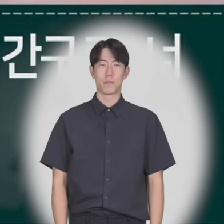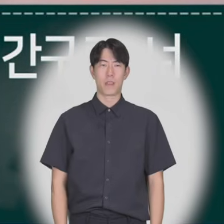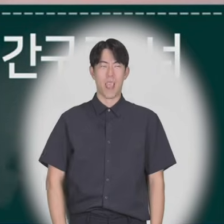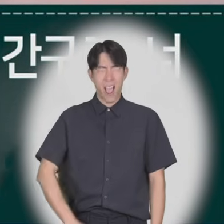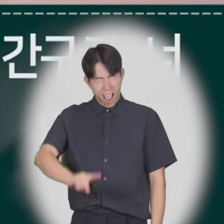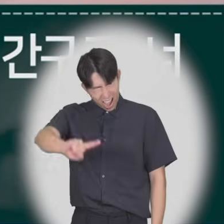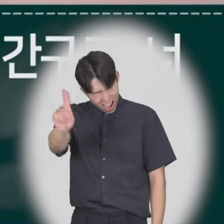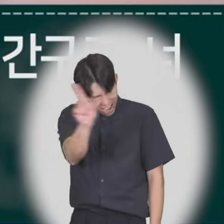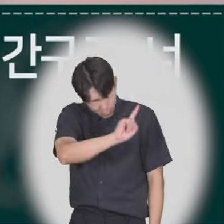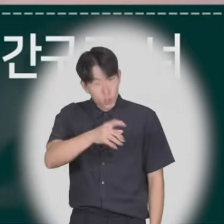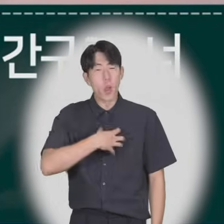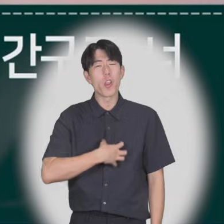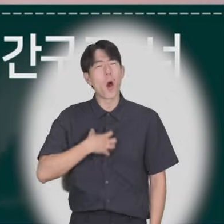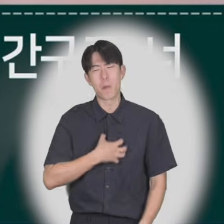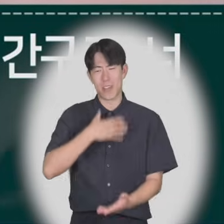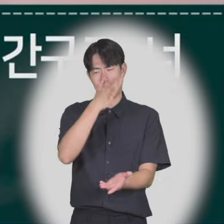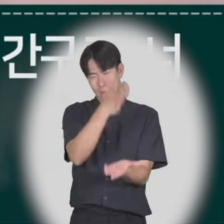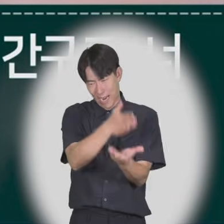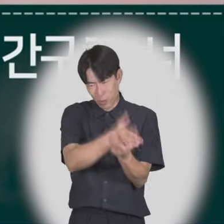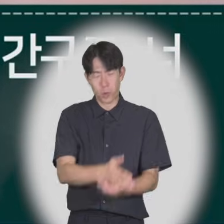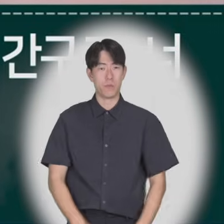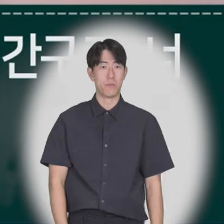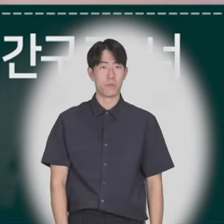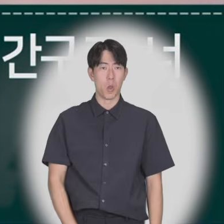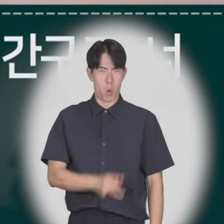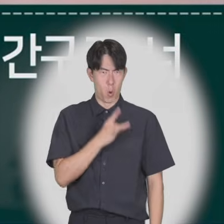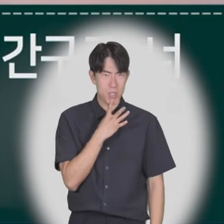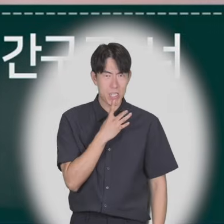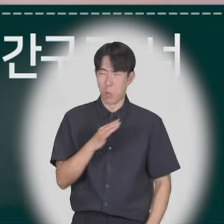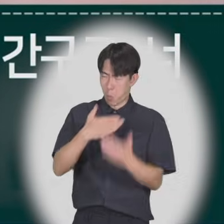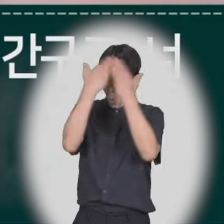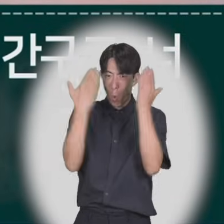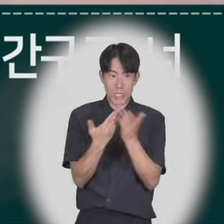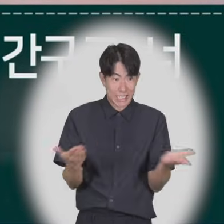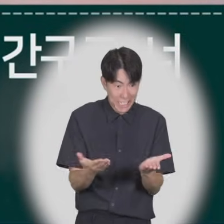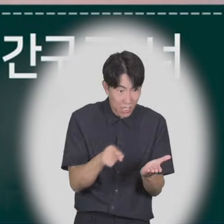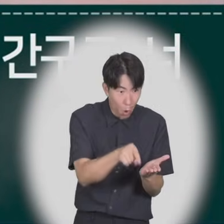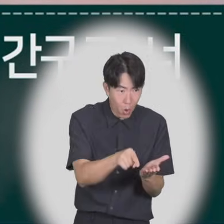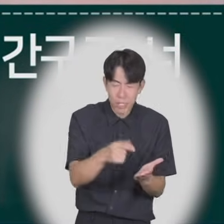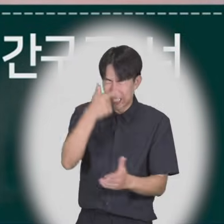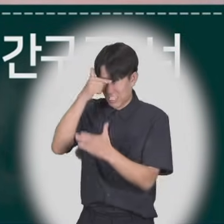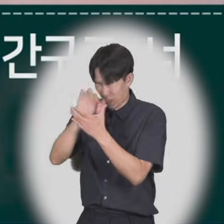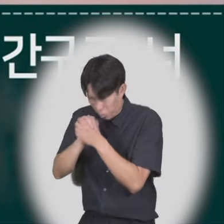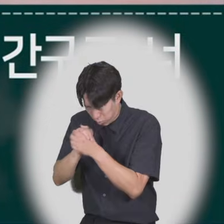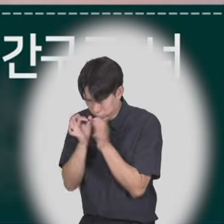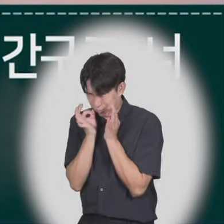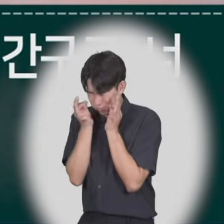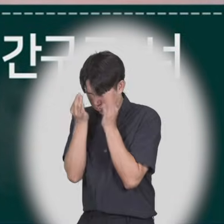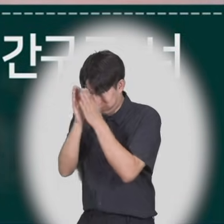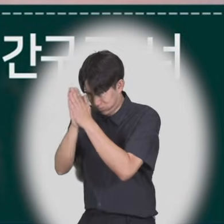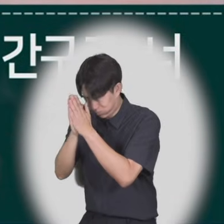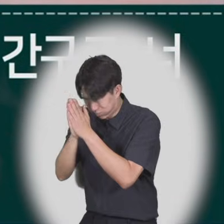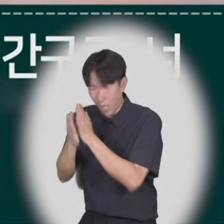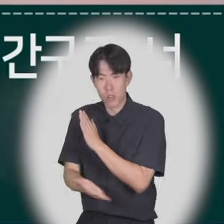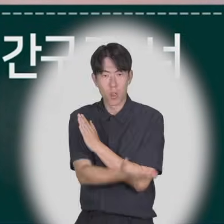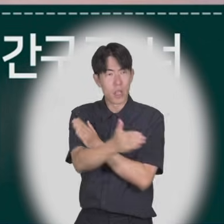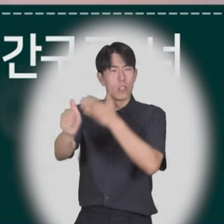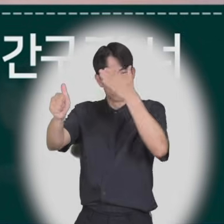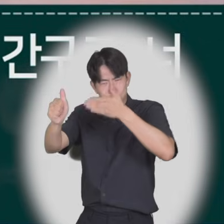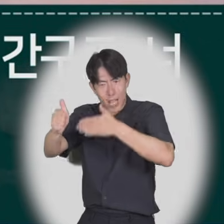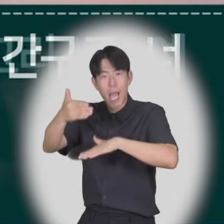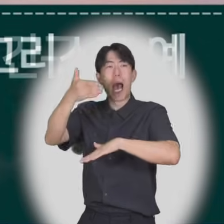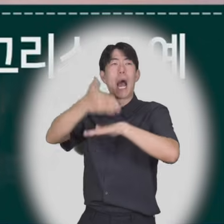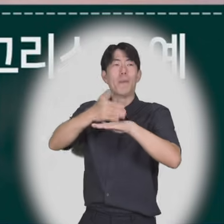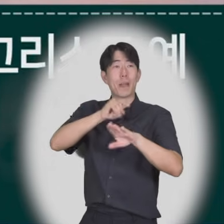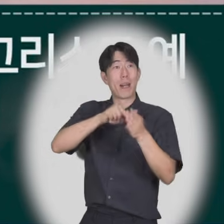시작. 아무것도 염려하지 말고 오직 모든 일에 기도와 간구로 너희 구할 것을 감사함으로